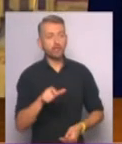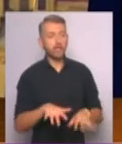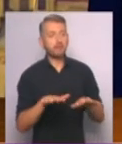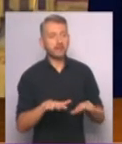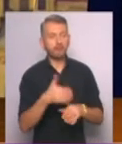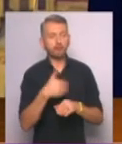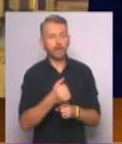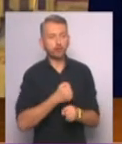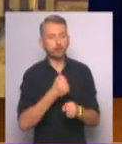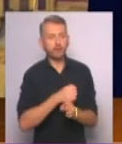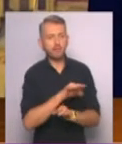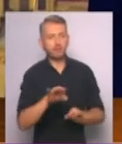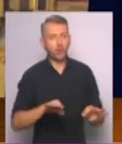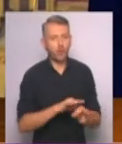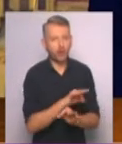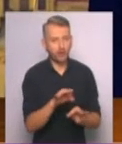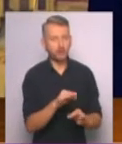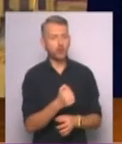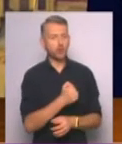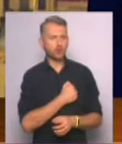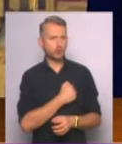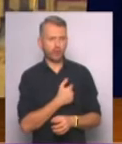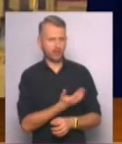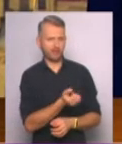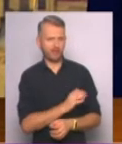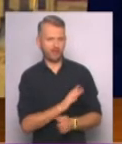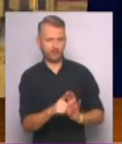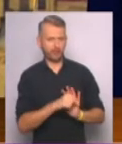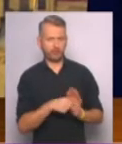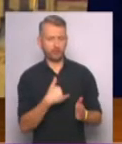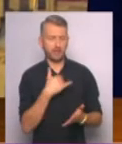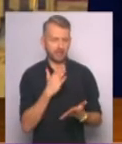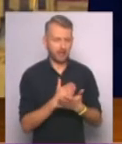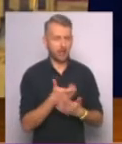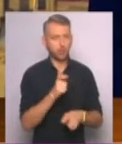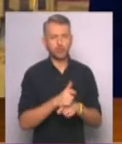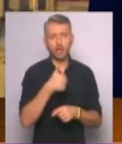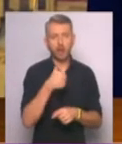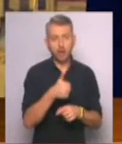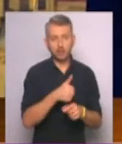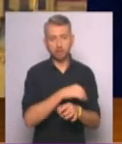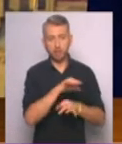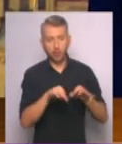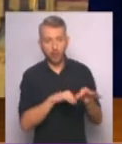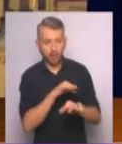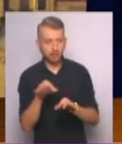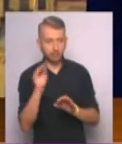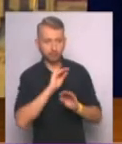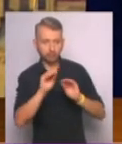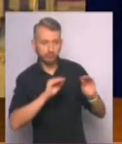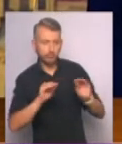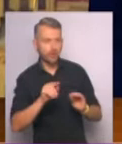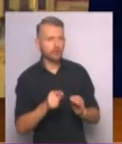вже розробили проєкт. Шкода, я його не захопила, він у мене є. Дуже гарний проєкт ландшафтного дизайну. Вони зібрали